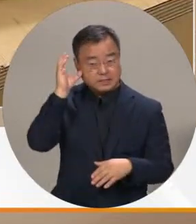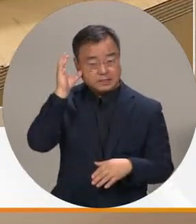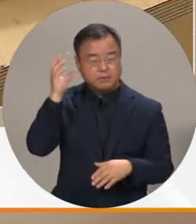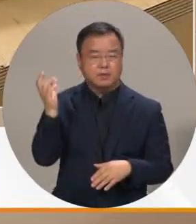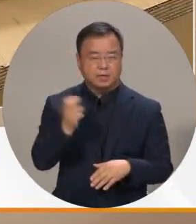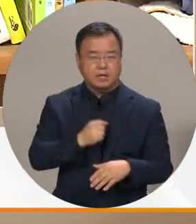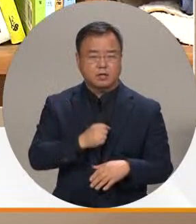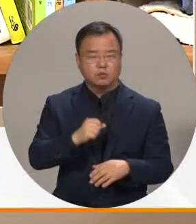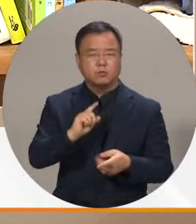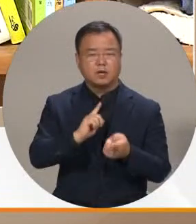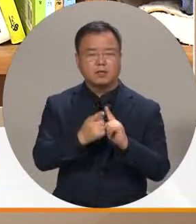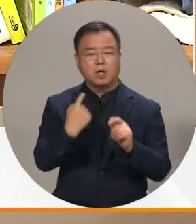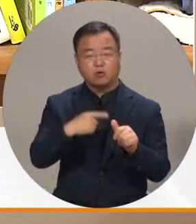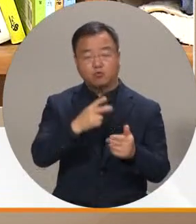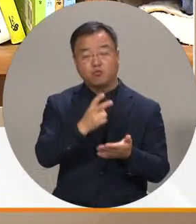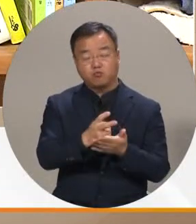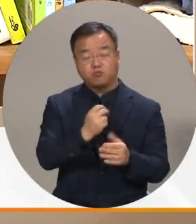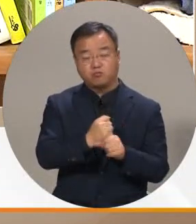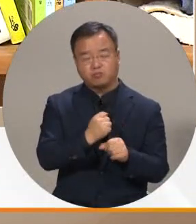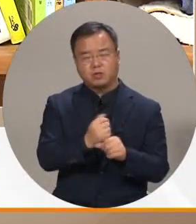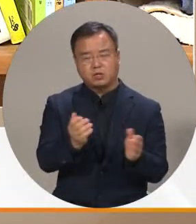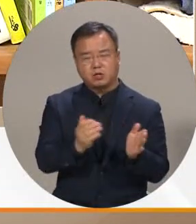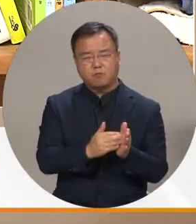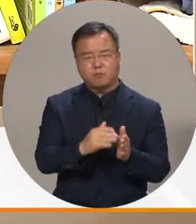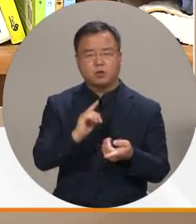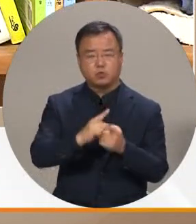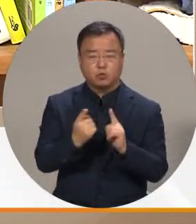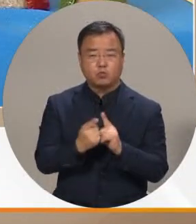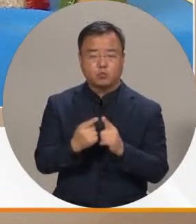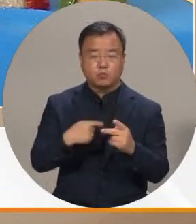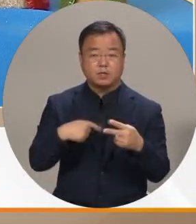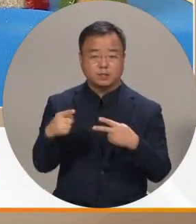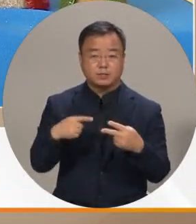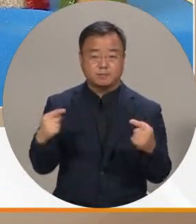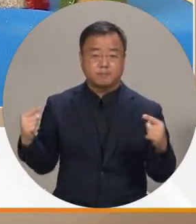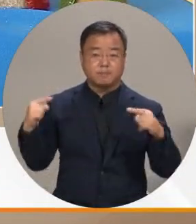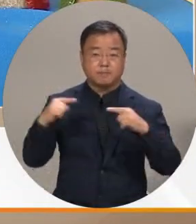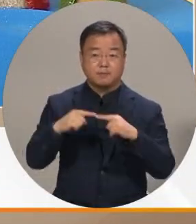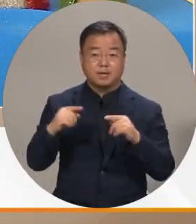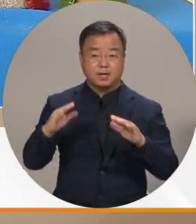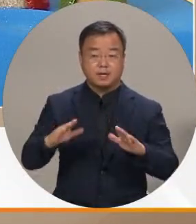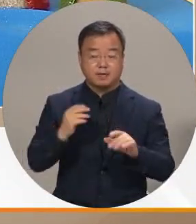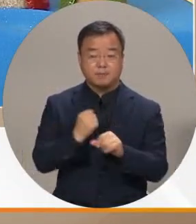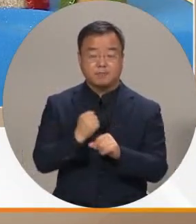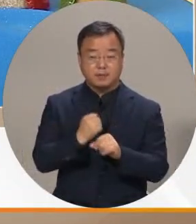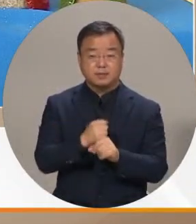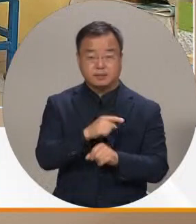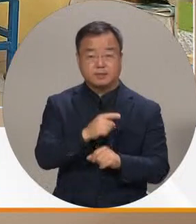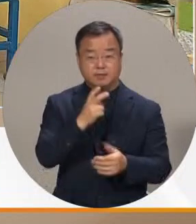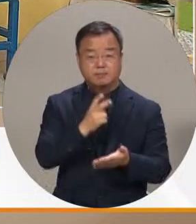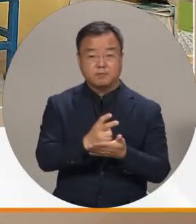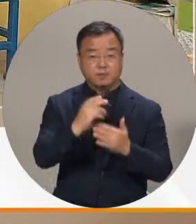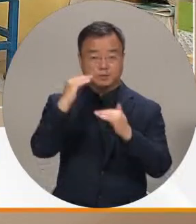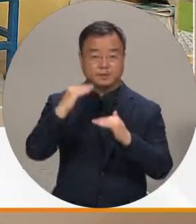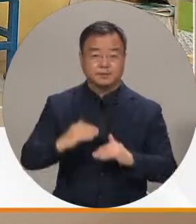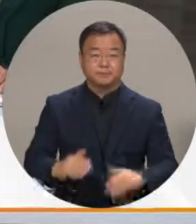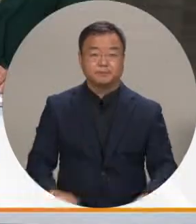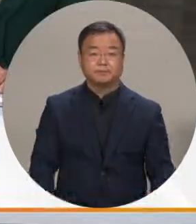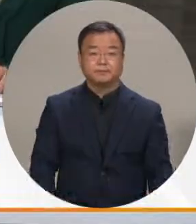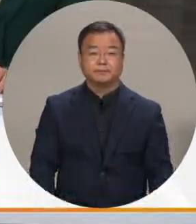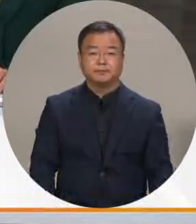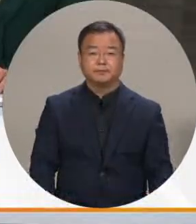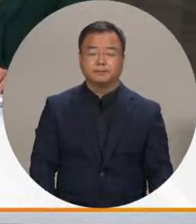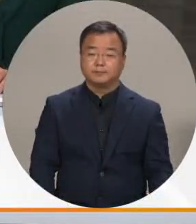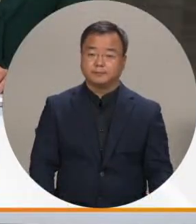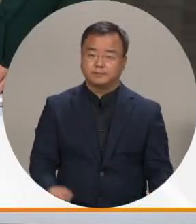뭐 이런 서로의 어떤 이해가 맞아 떨어져서 어떤 탄생한 것이 대양교육기관 등록제입니다 네